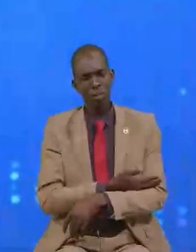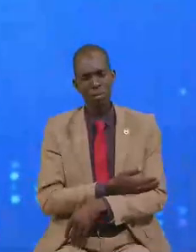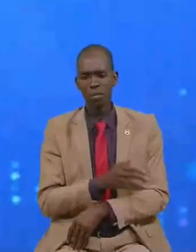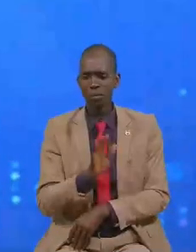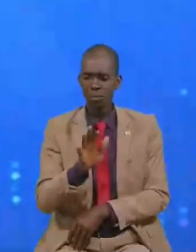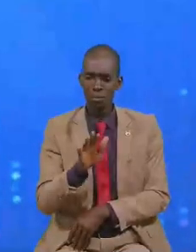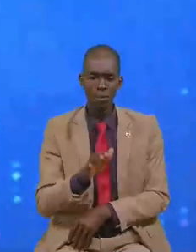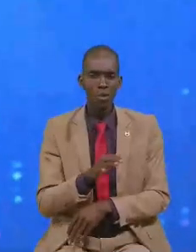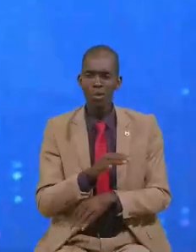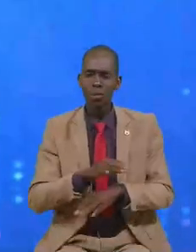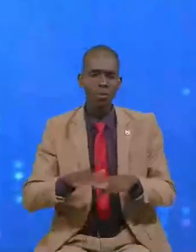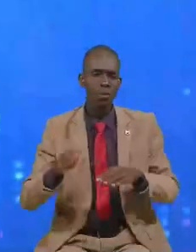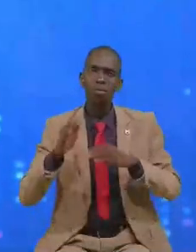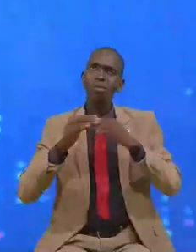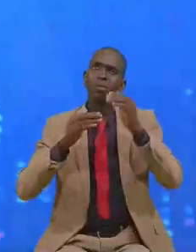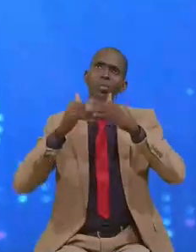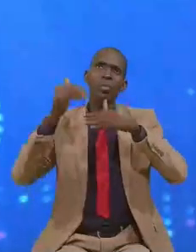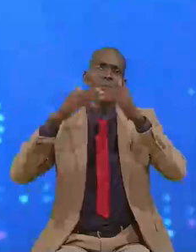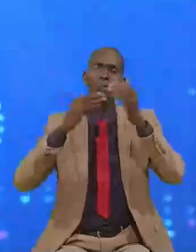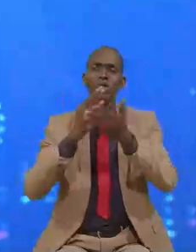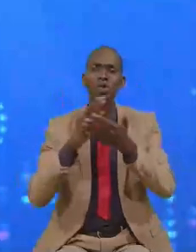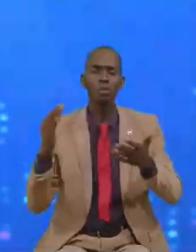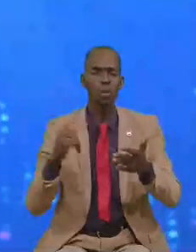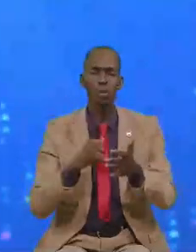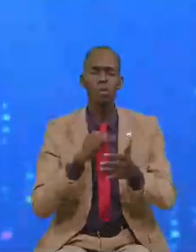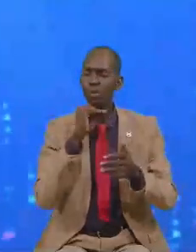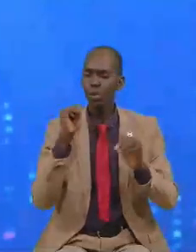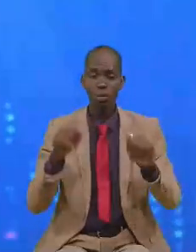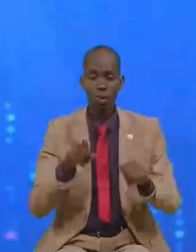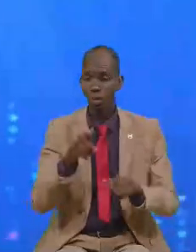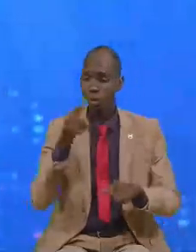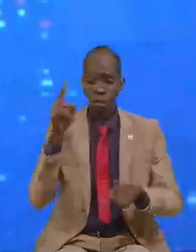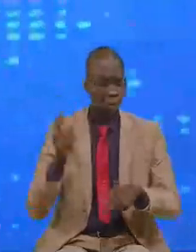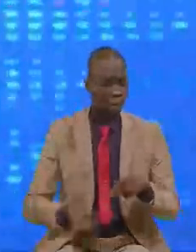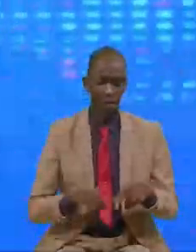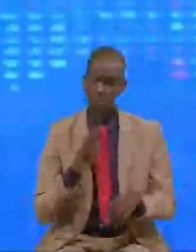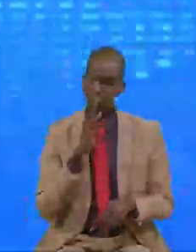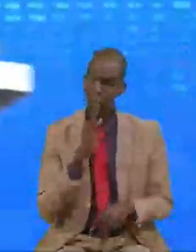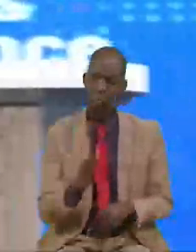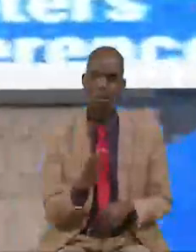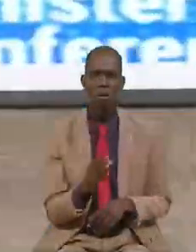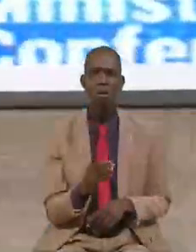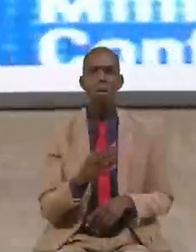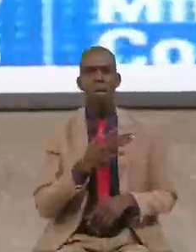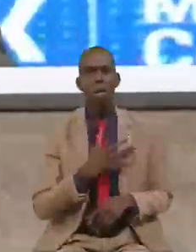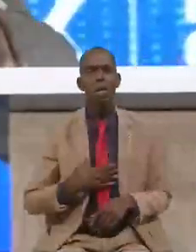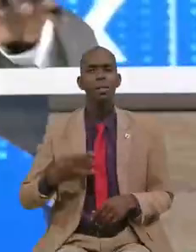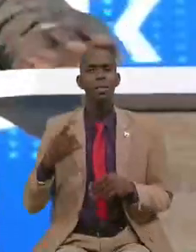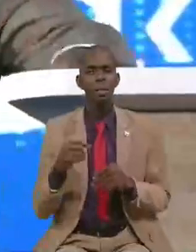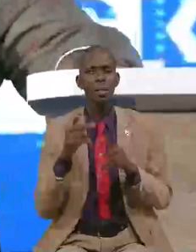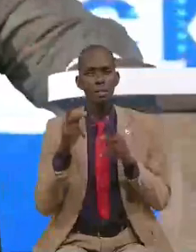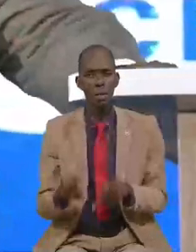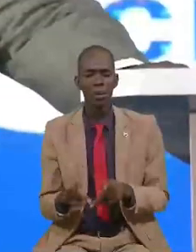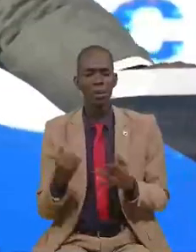faut pas bâtir quelque chose qui est impossible. Tu ne peux pas être un prédicateur. Il a entendu la femme de